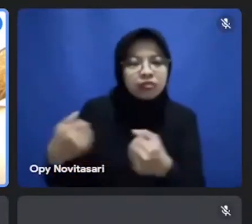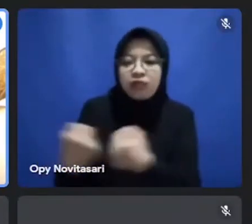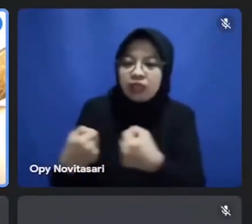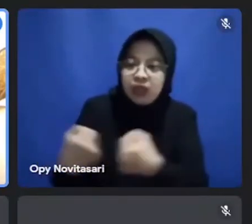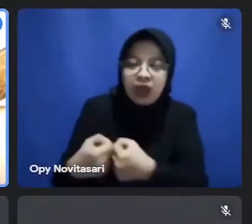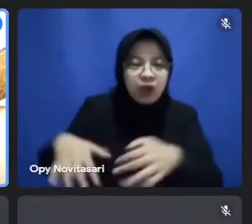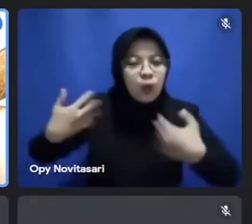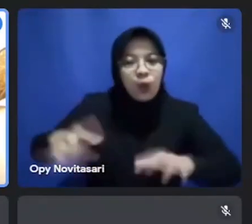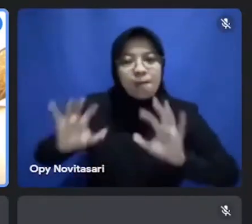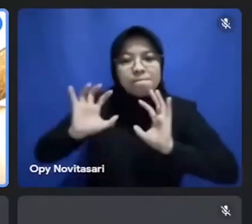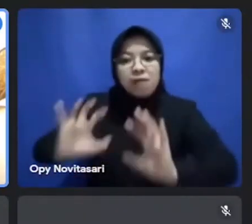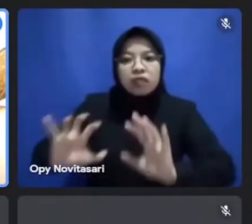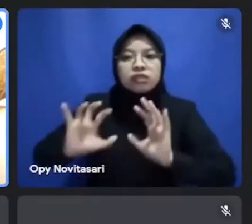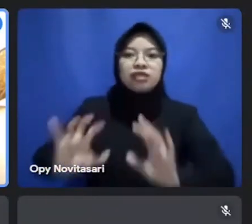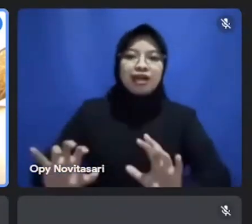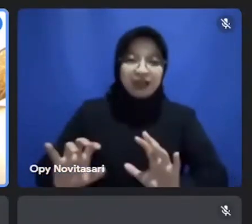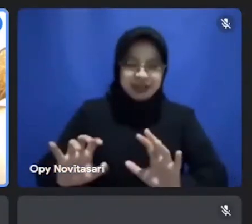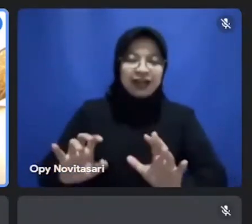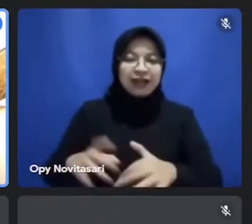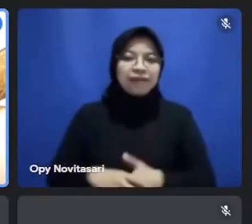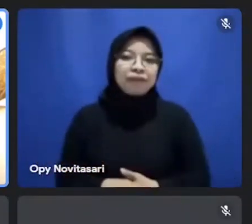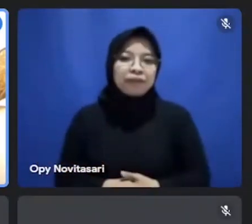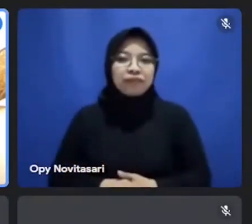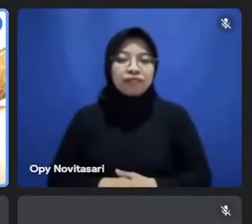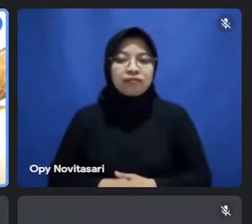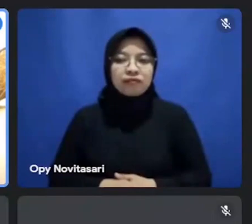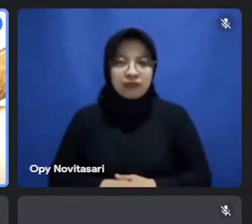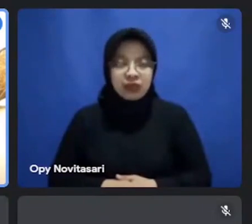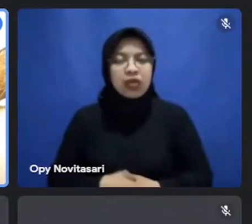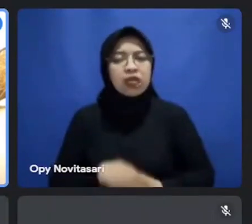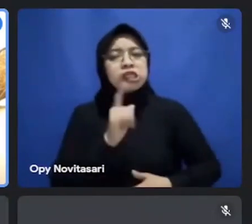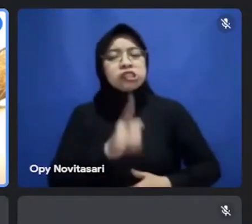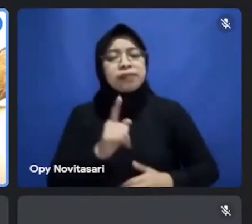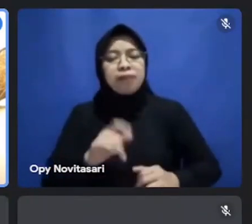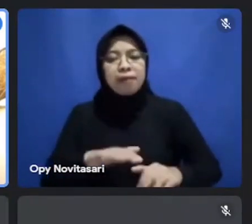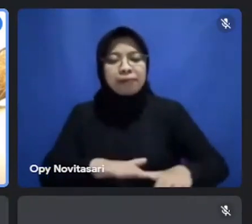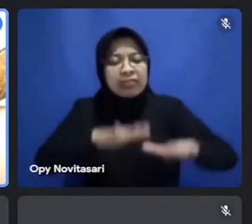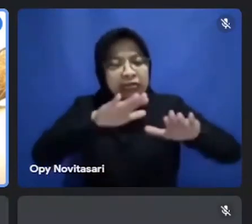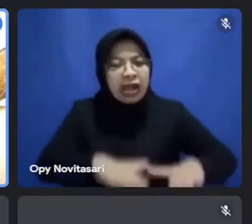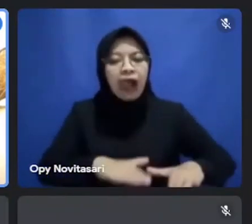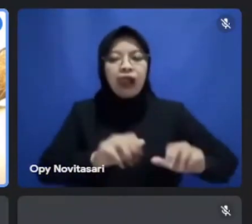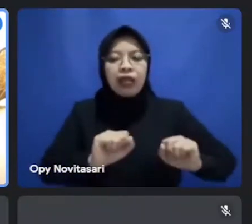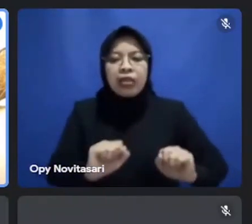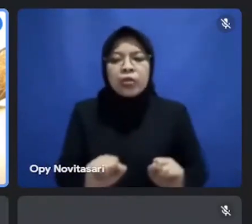kita hidup kita hidup di lingkungan yang